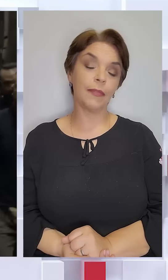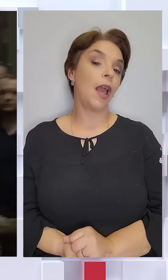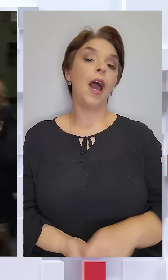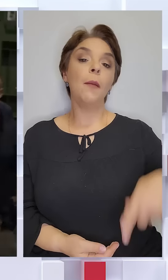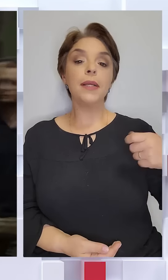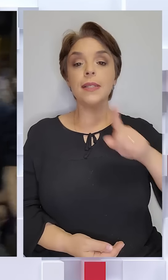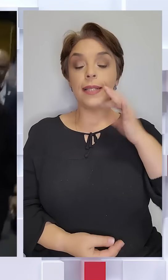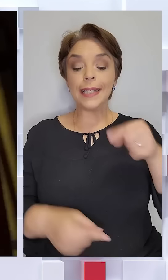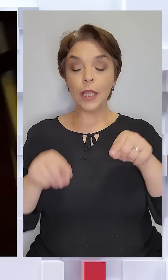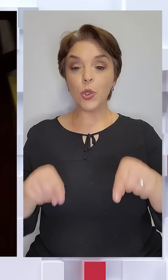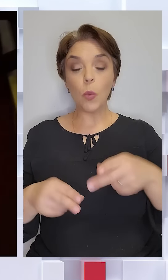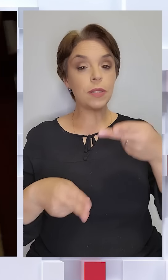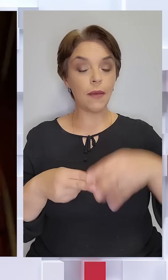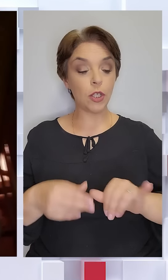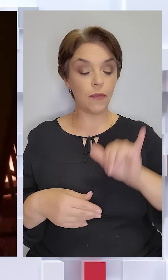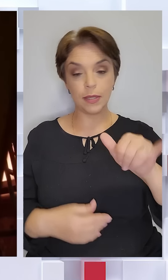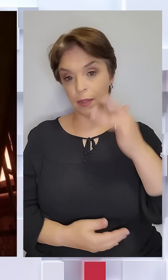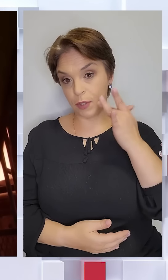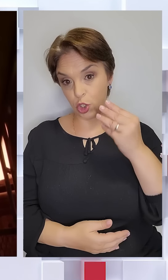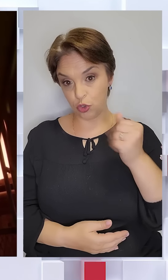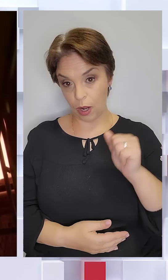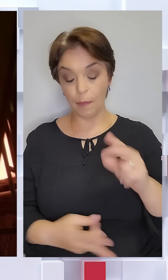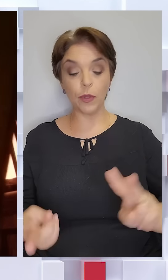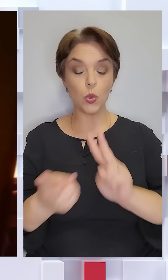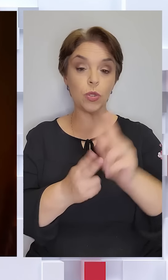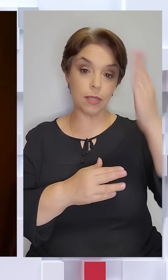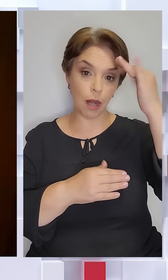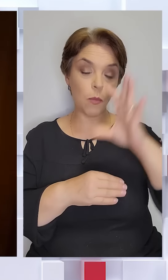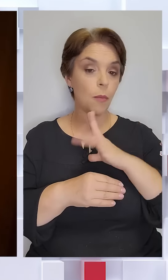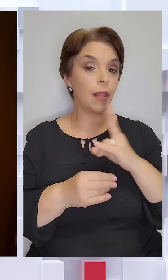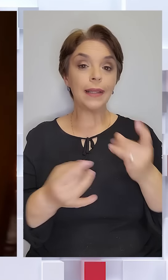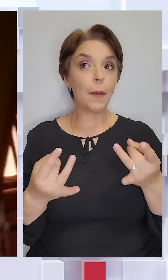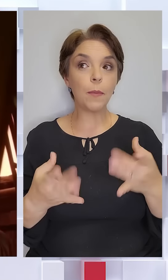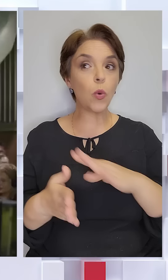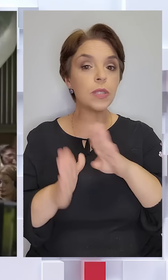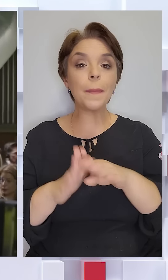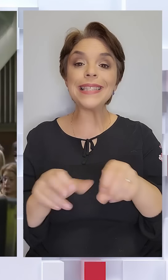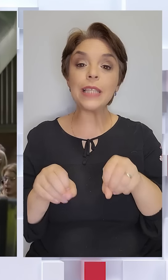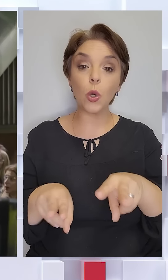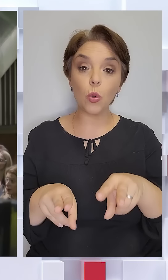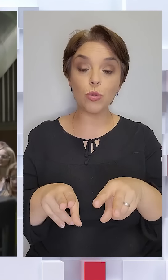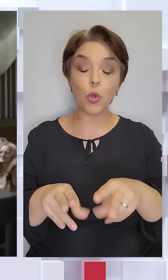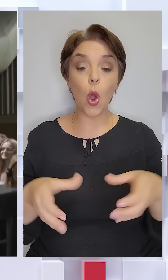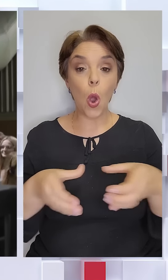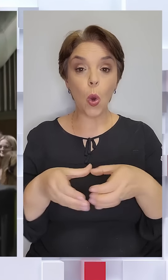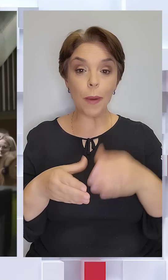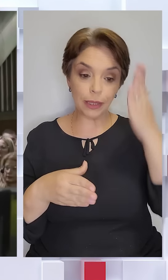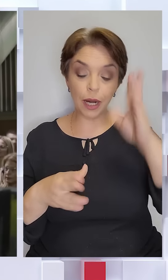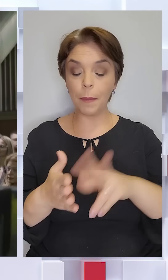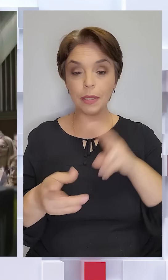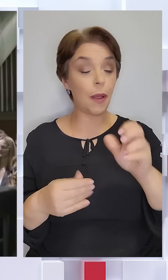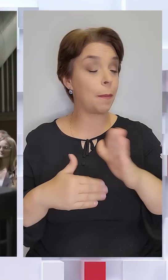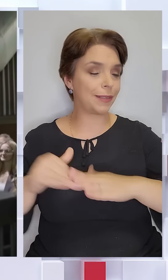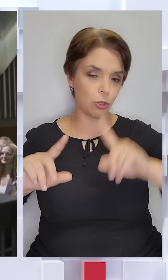Президент Зеленський на цьому завершує візит до Сполучених Штатів. Зустріч із Трампом була не просто під загрозою. Команда Трампа називала